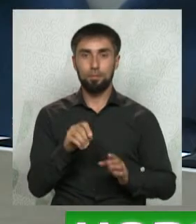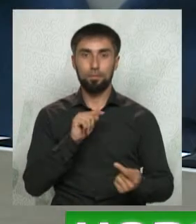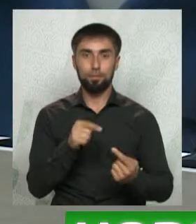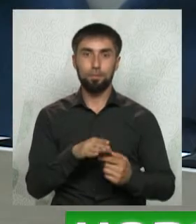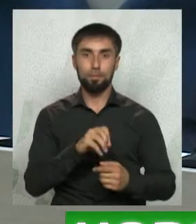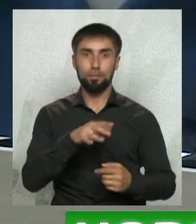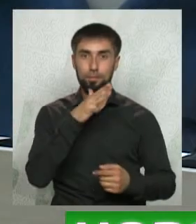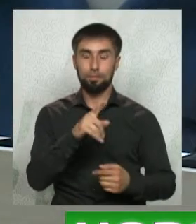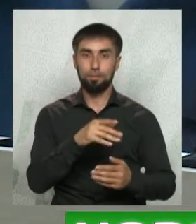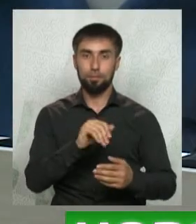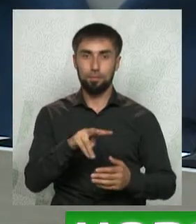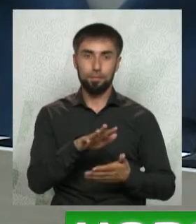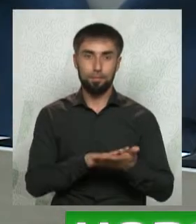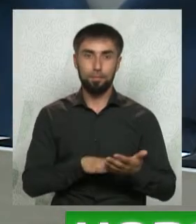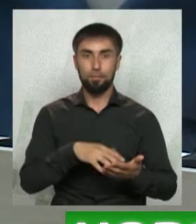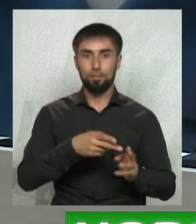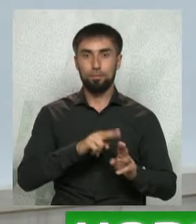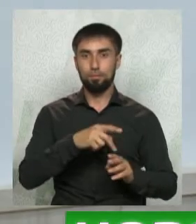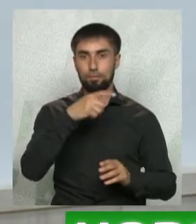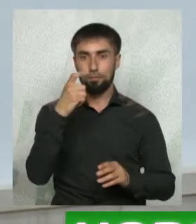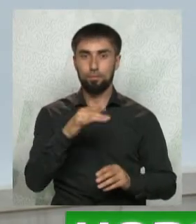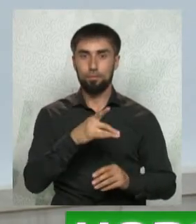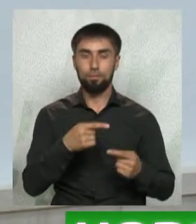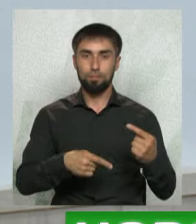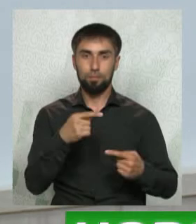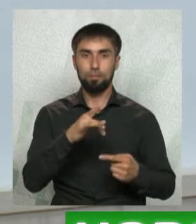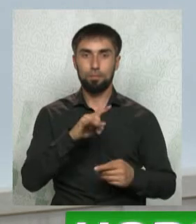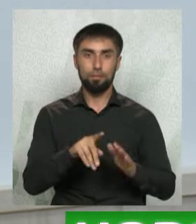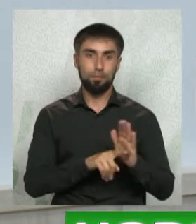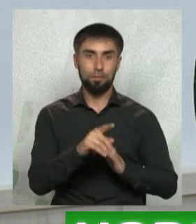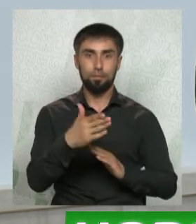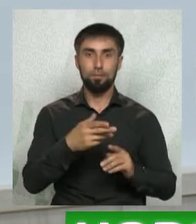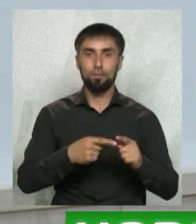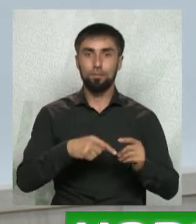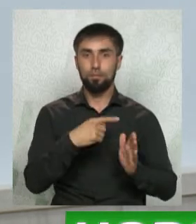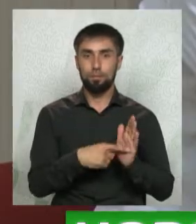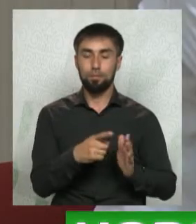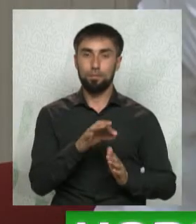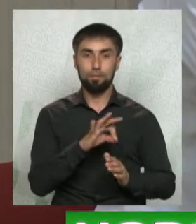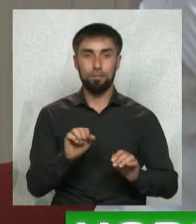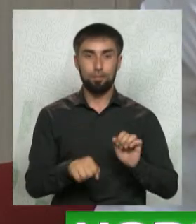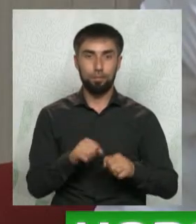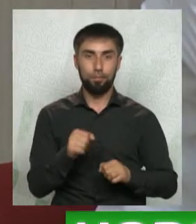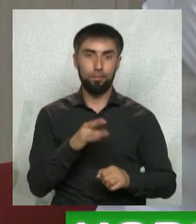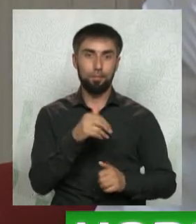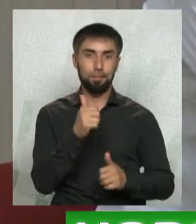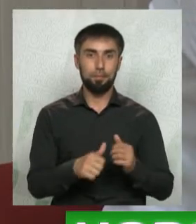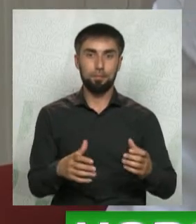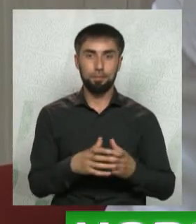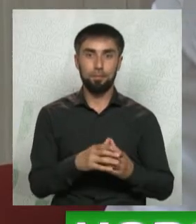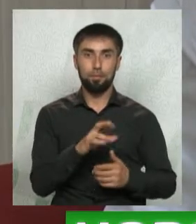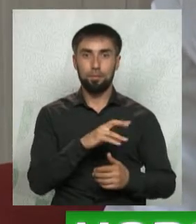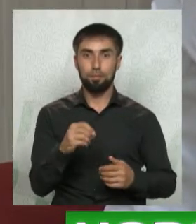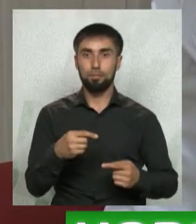Тем временем в зале продолжаются жаркие дискуссии. Начался раунд перекрестных вопросов. Это отличная возможность для каждой команды